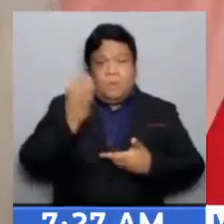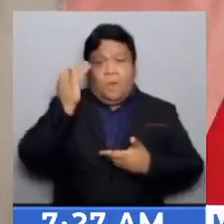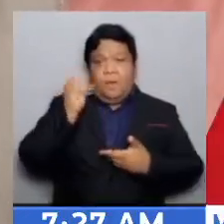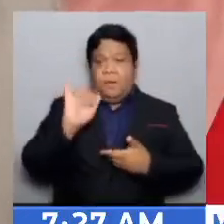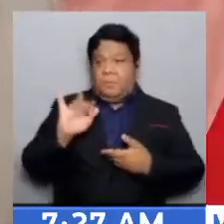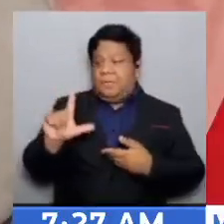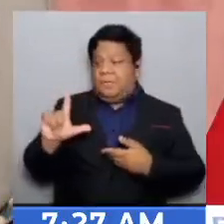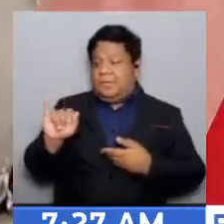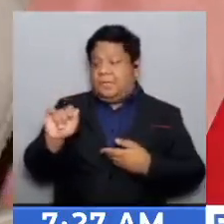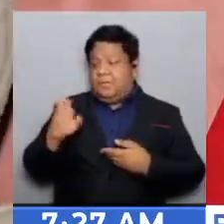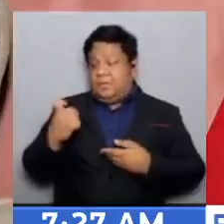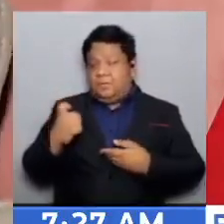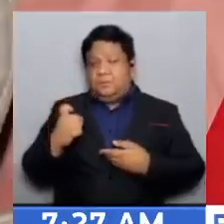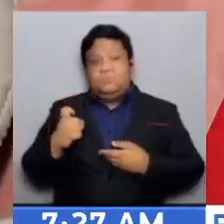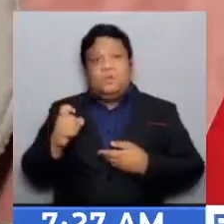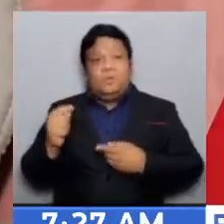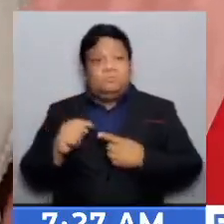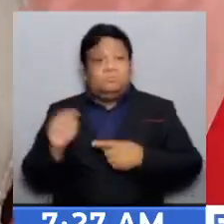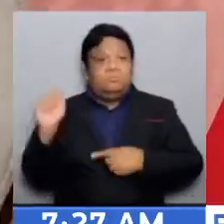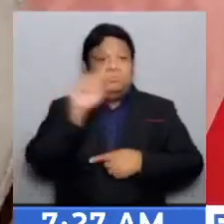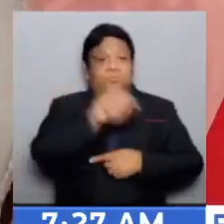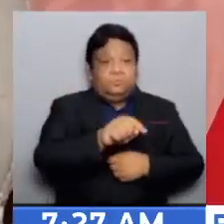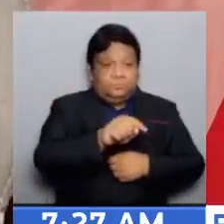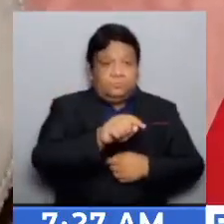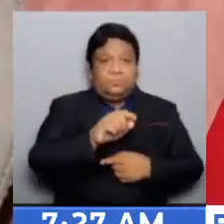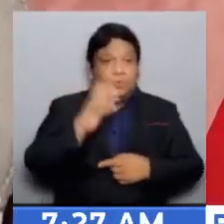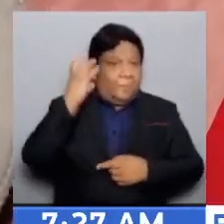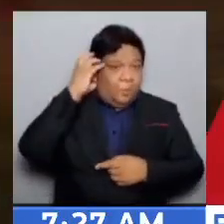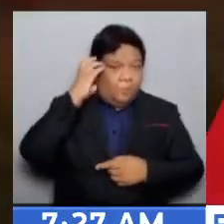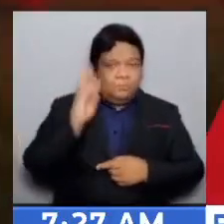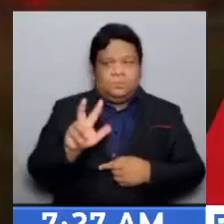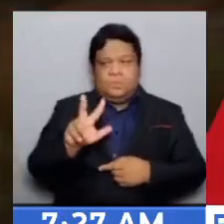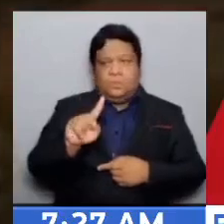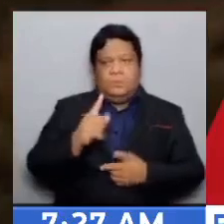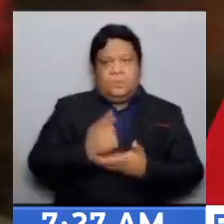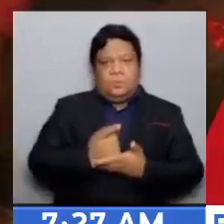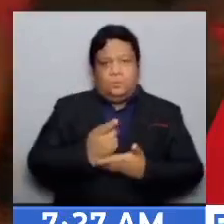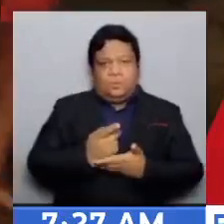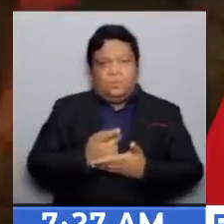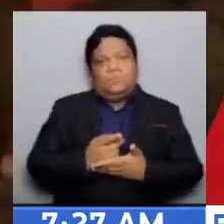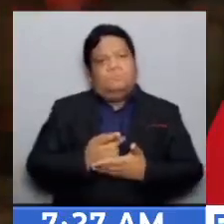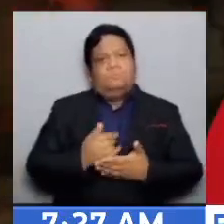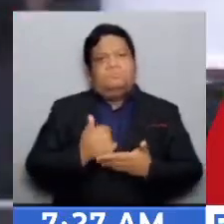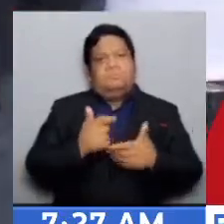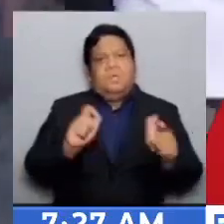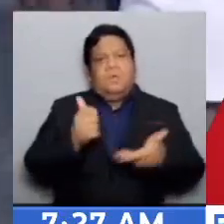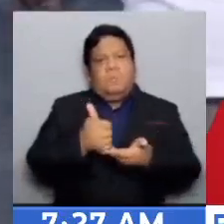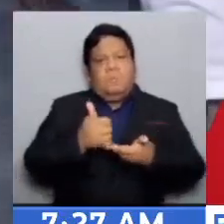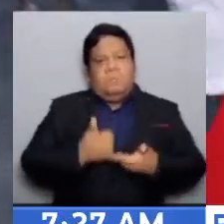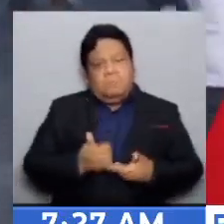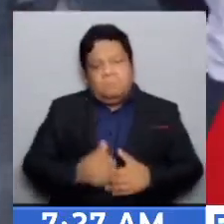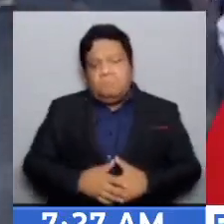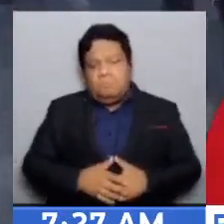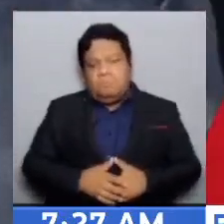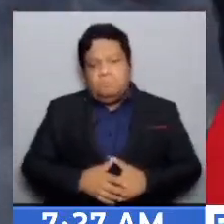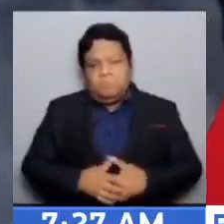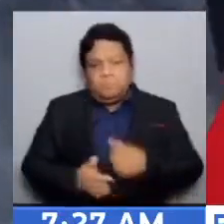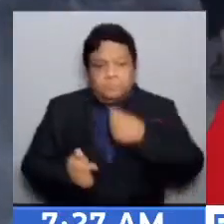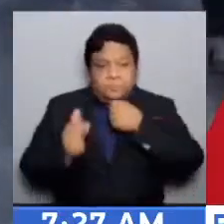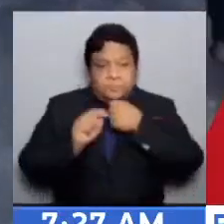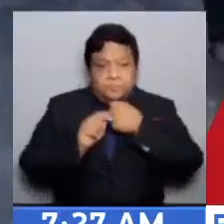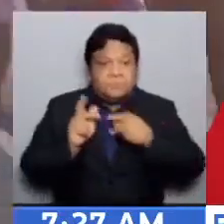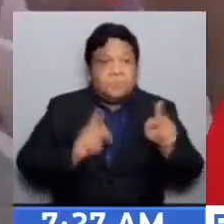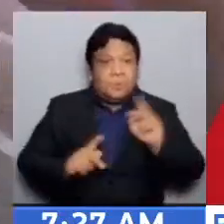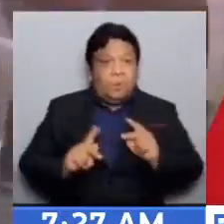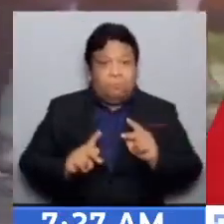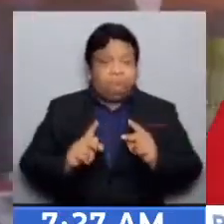pesos from here to Cubao. So malaking bagay po yon. Para naman sa mga pasahero, ayos lang ang tayuan. Konting